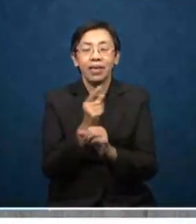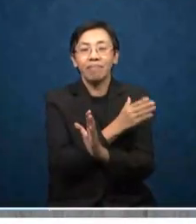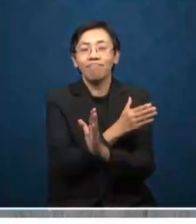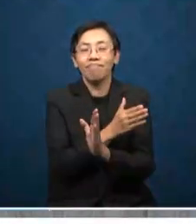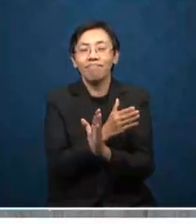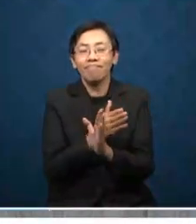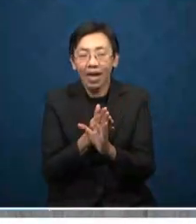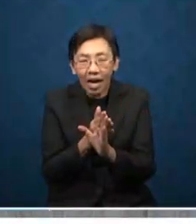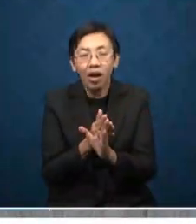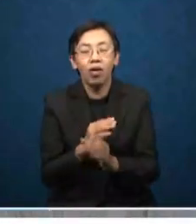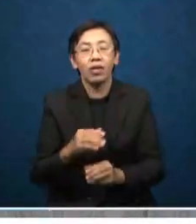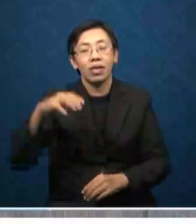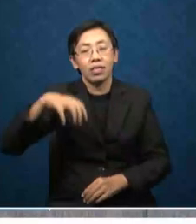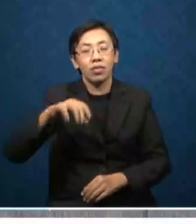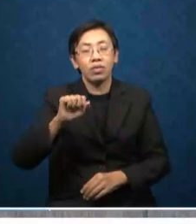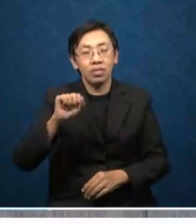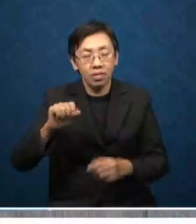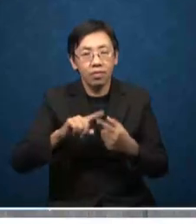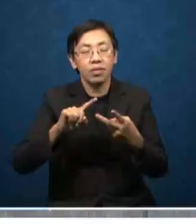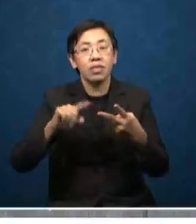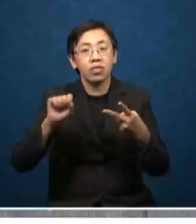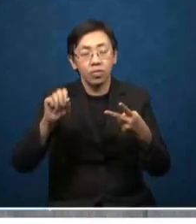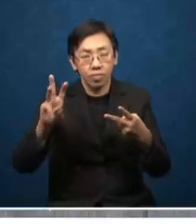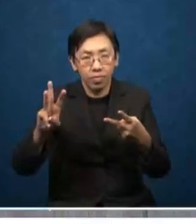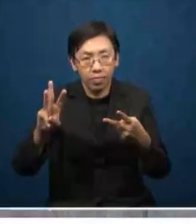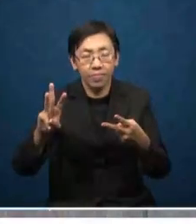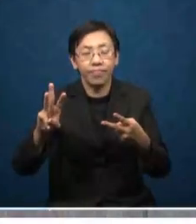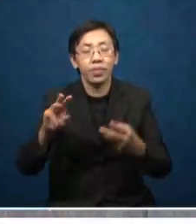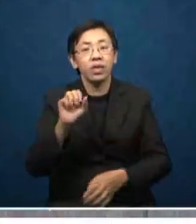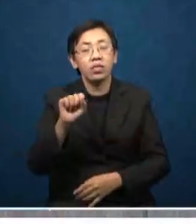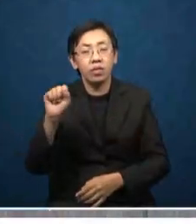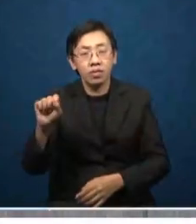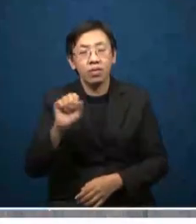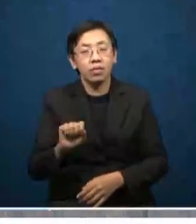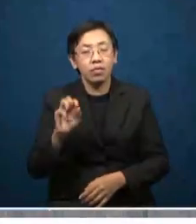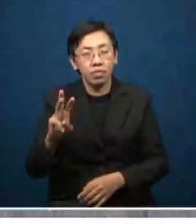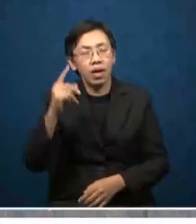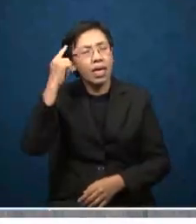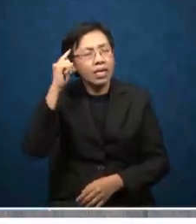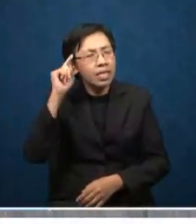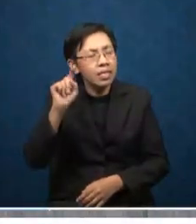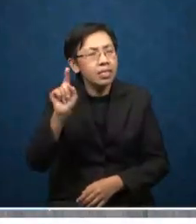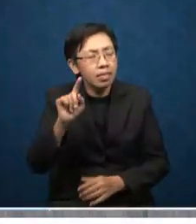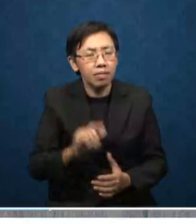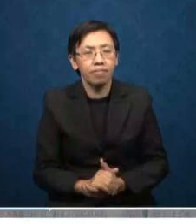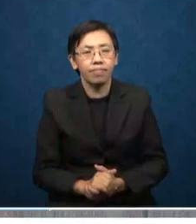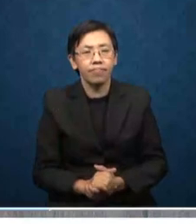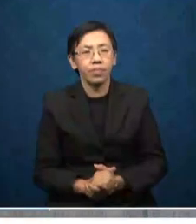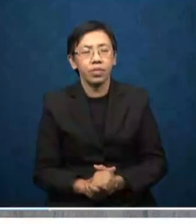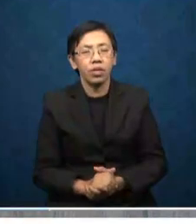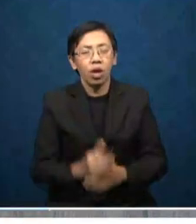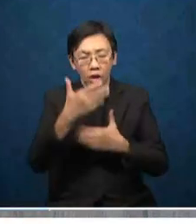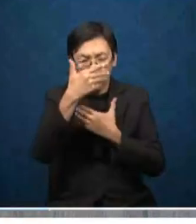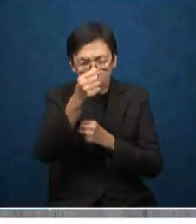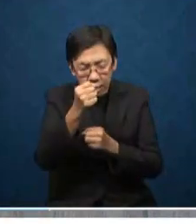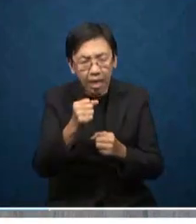ไม่ว่าจะเป็นสภาผู้แทนราษฎรหรือวุฒิสภาก็ตามส่วนใหญ่จะให้ความสนใจเกี่ยวกับ